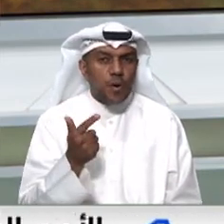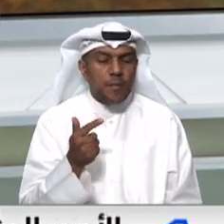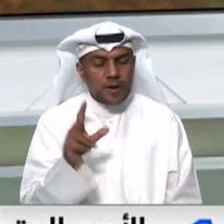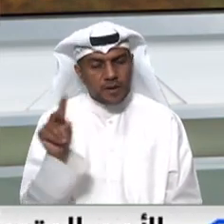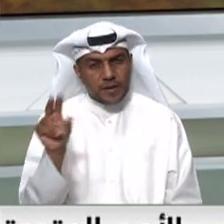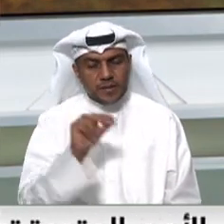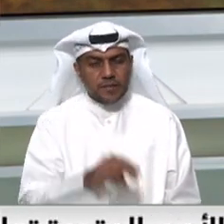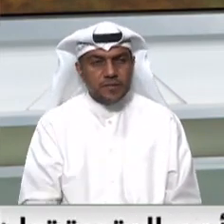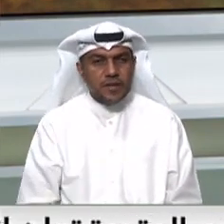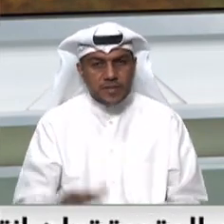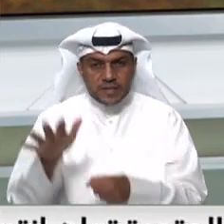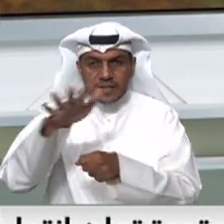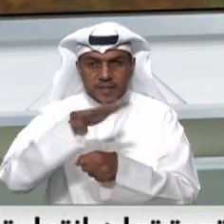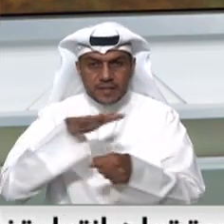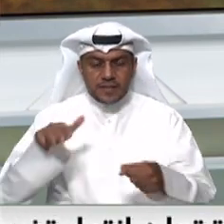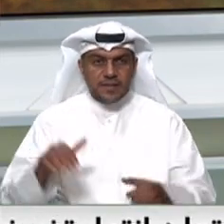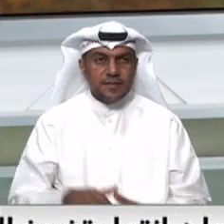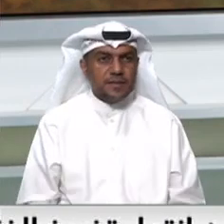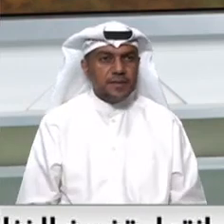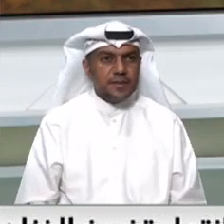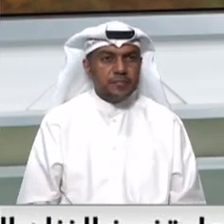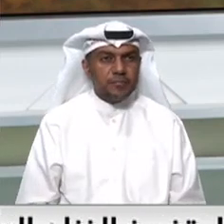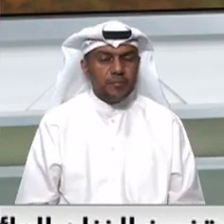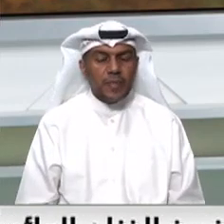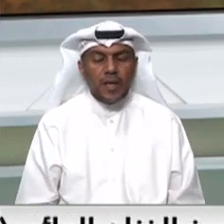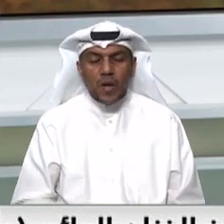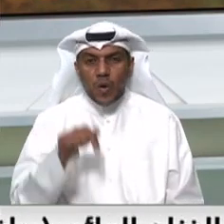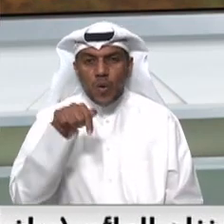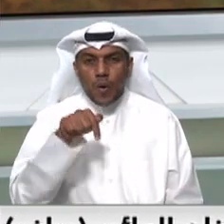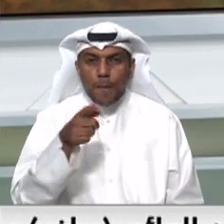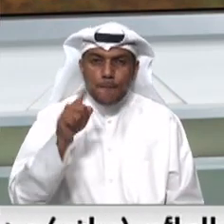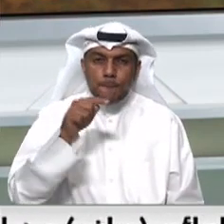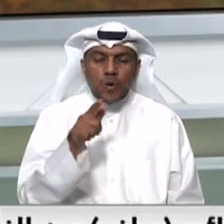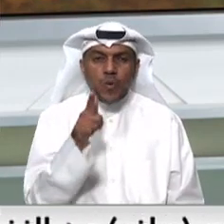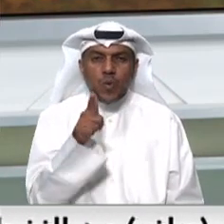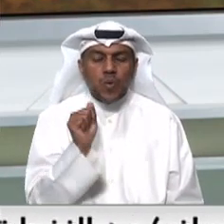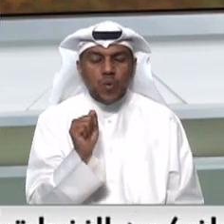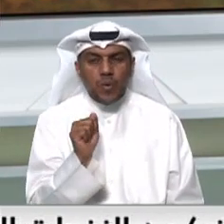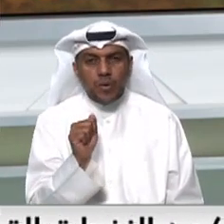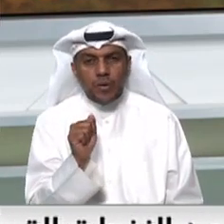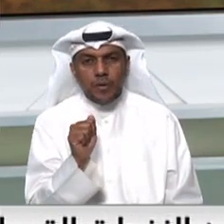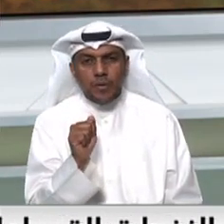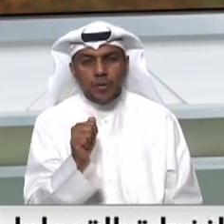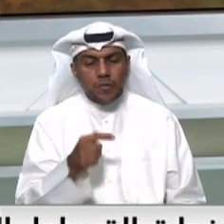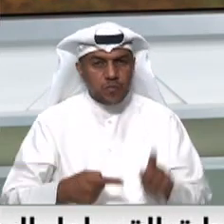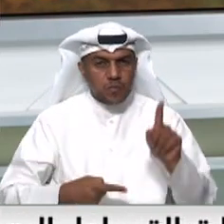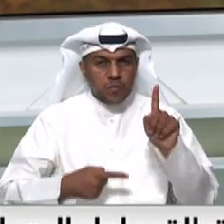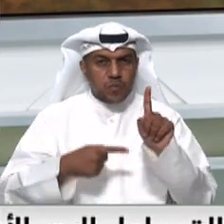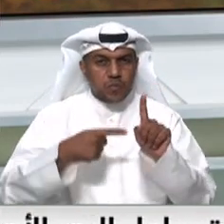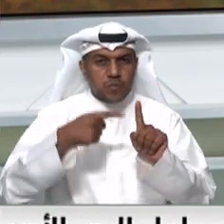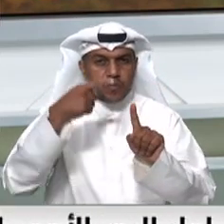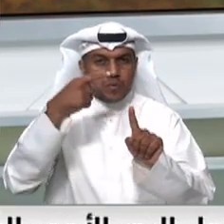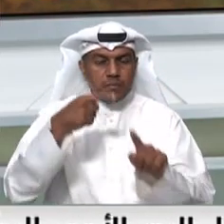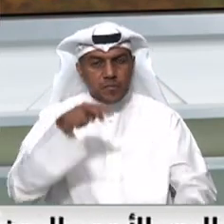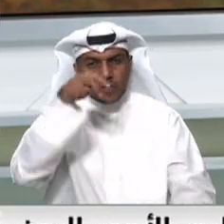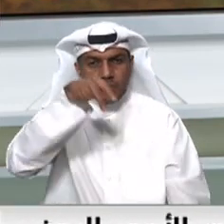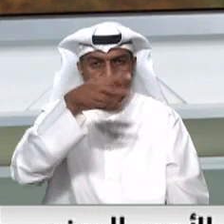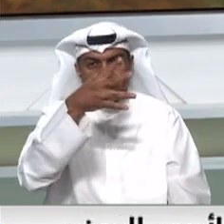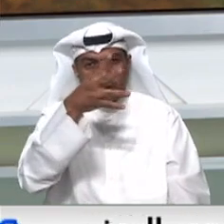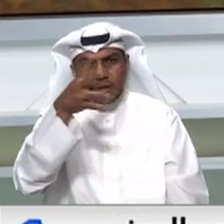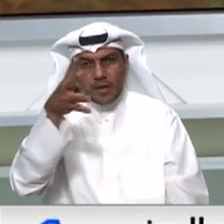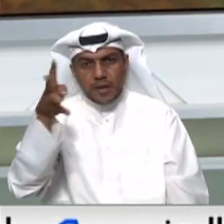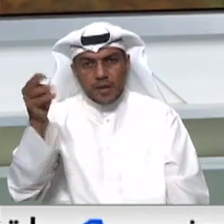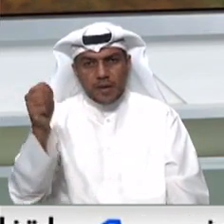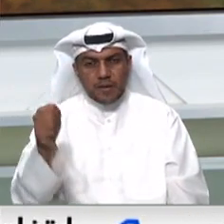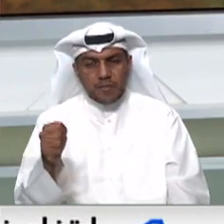وكذلك الجزر. أما بالنسبة للأجواء متوقعة في منتصف نهار يوم الغد ودرجات الحرارة العظمى متوقع أن تصل 48 درجة